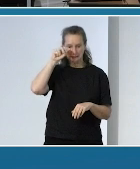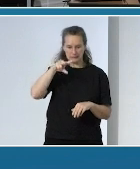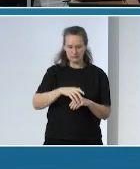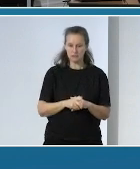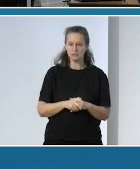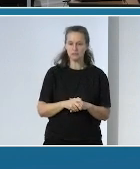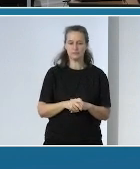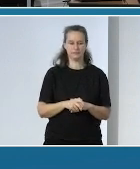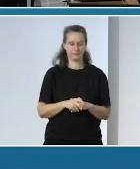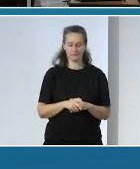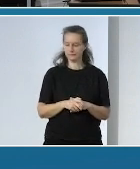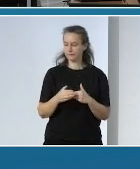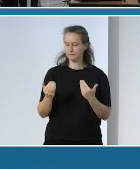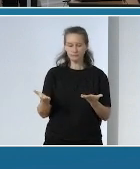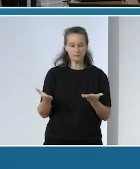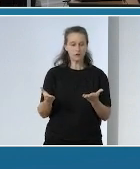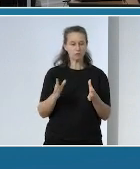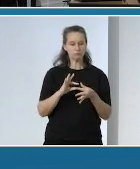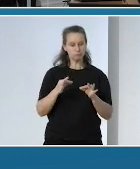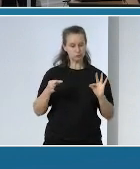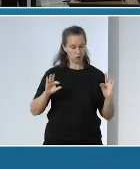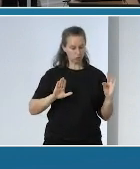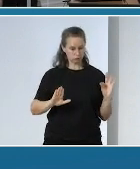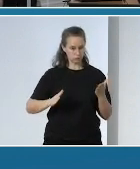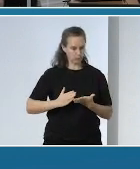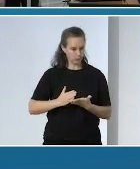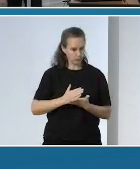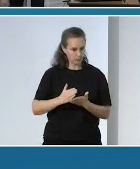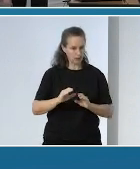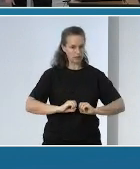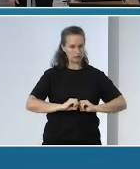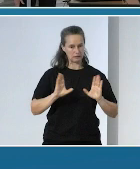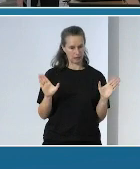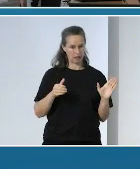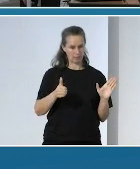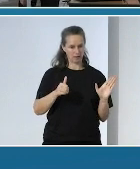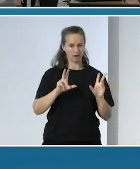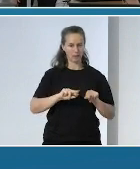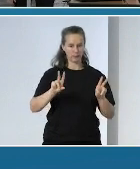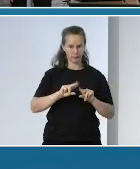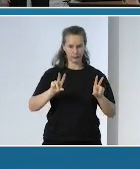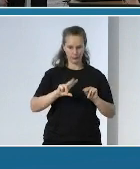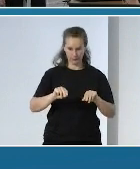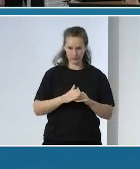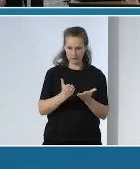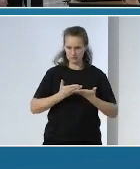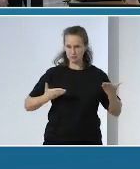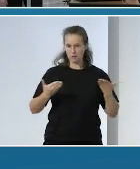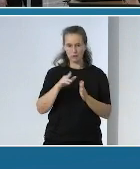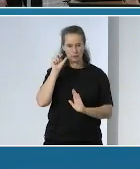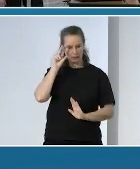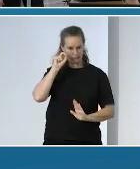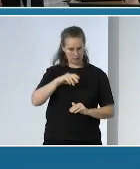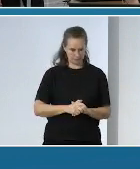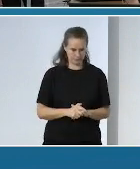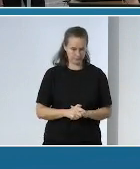que va nous narrer Claire Buillet. C'est donc